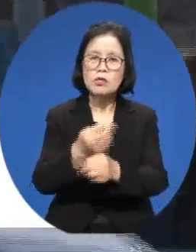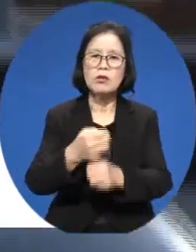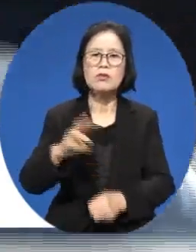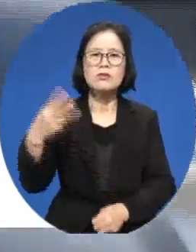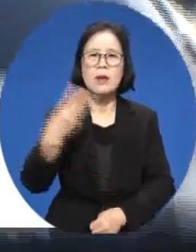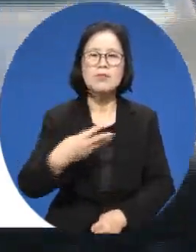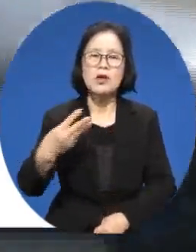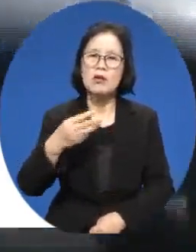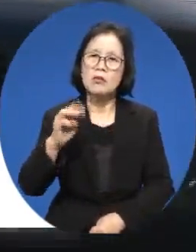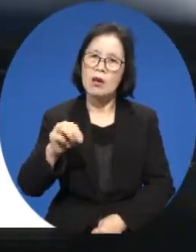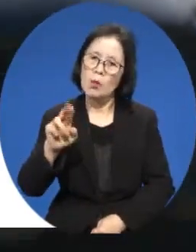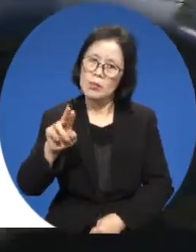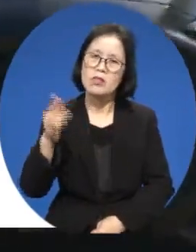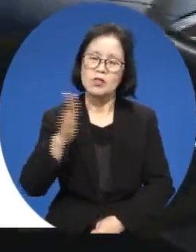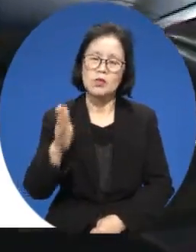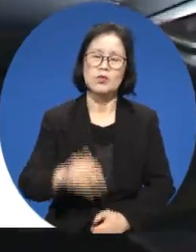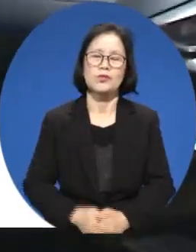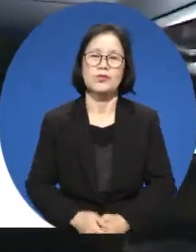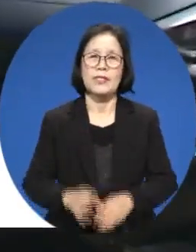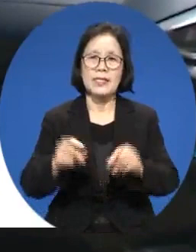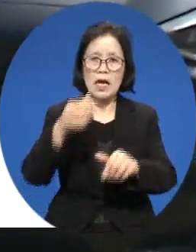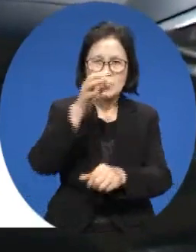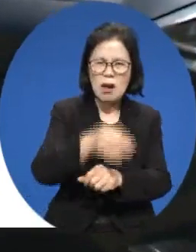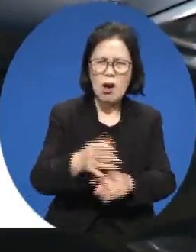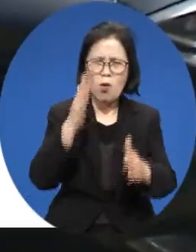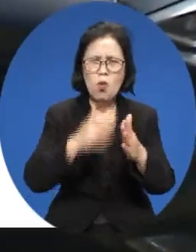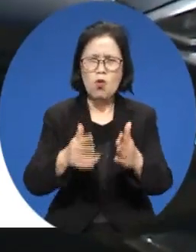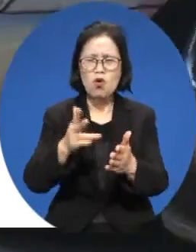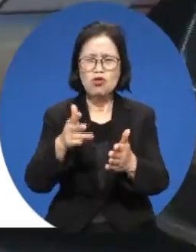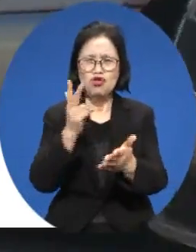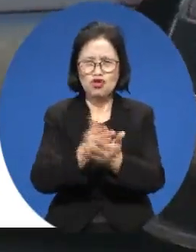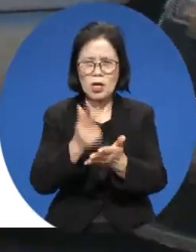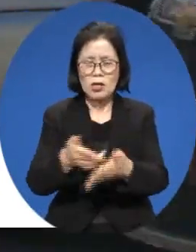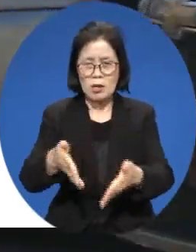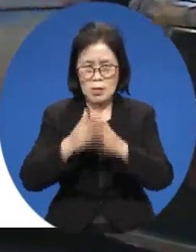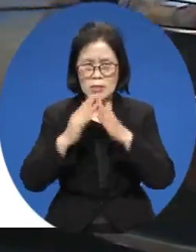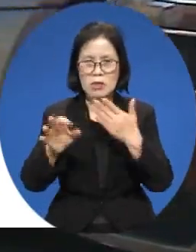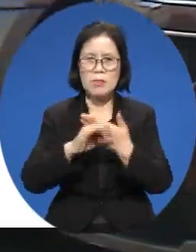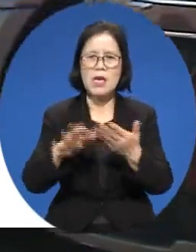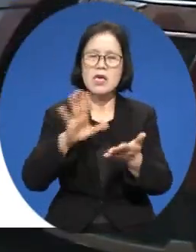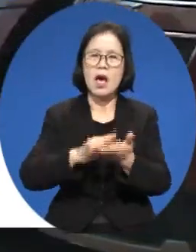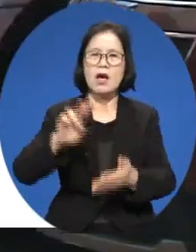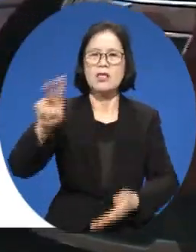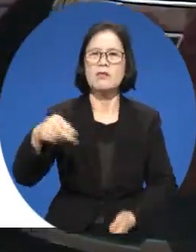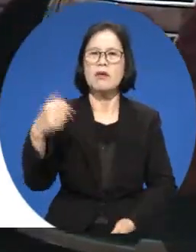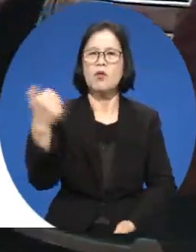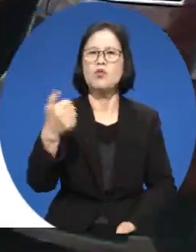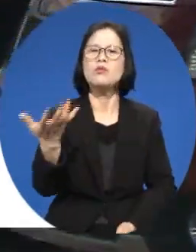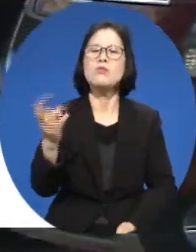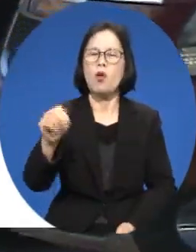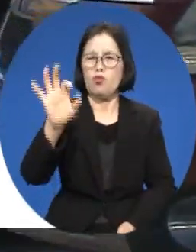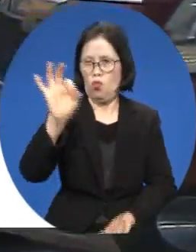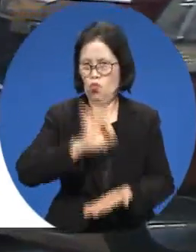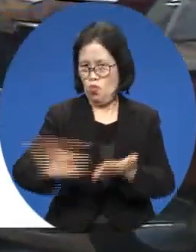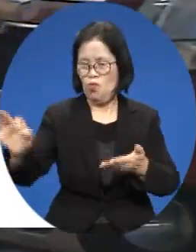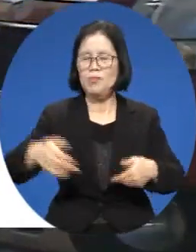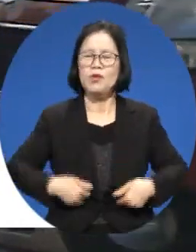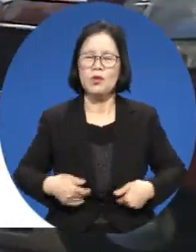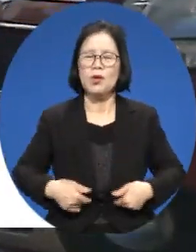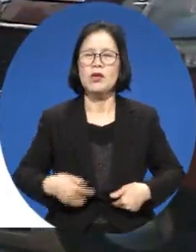달합니다 땅을 사들여 00 주차장을 만들었다면 250억원 가까운 예산이 투입되어야 했지만